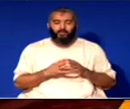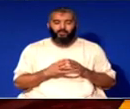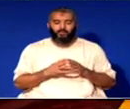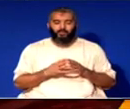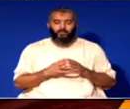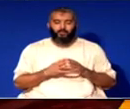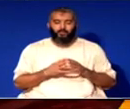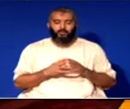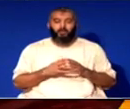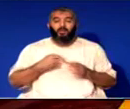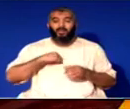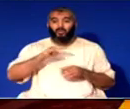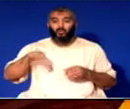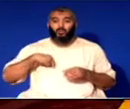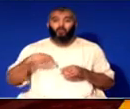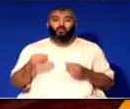نحن يتامى